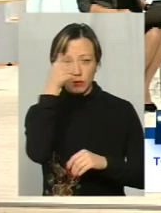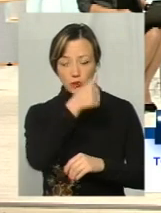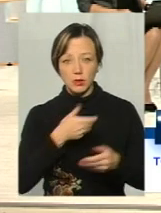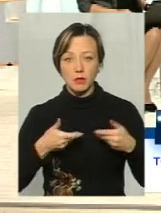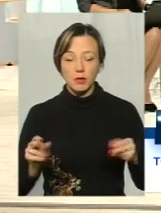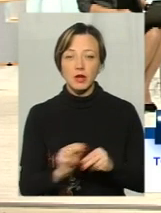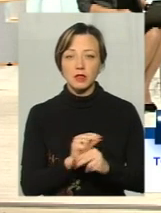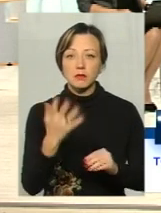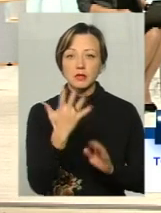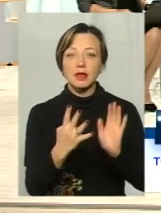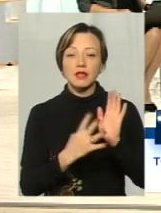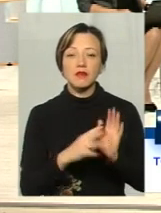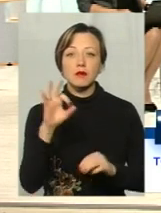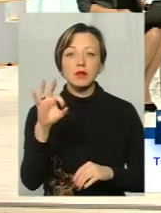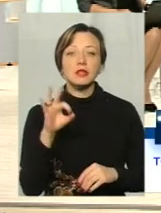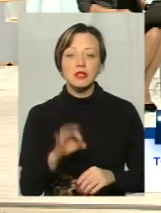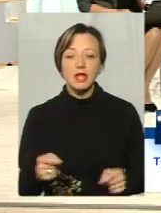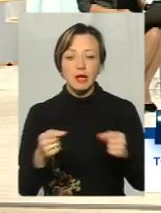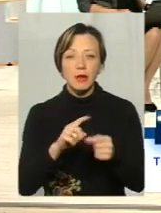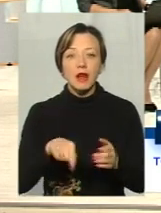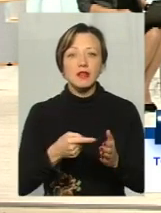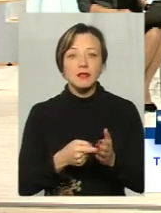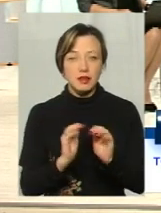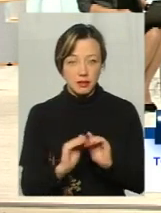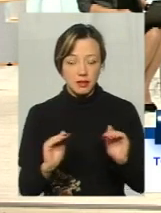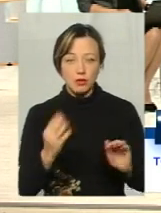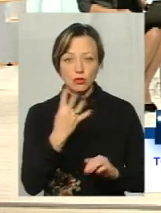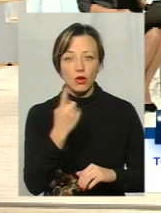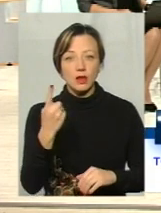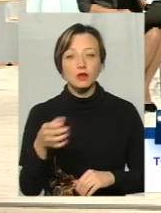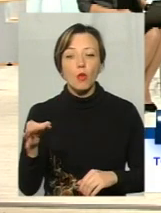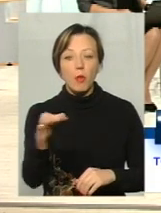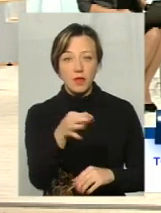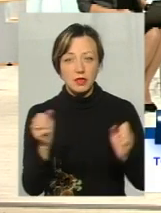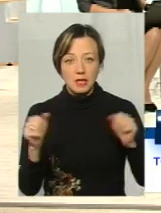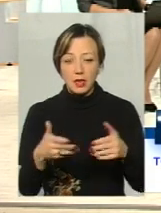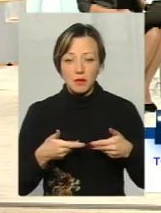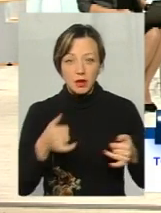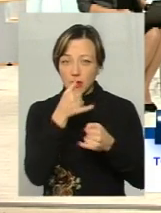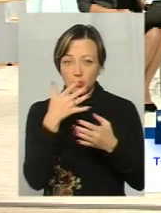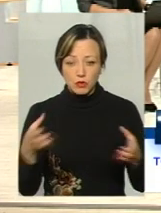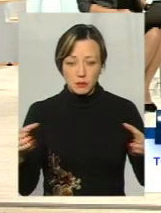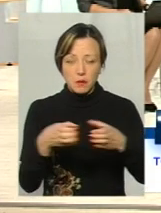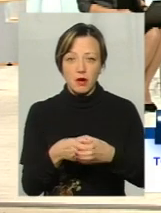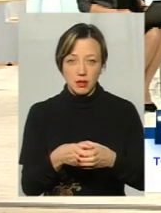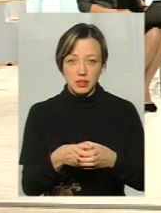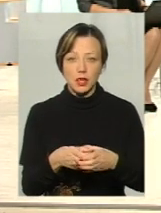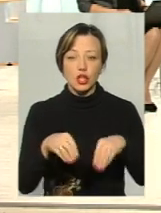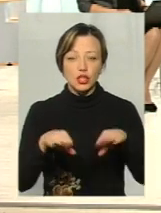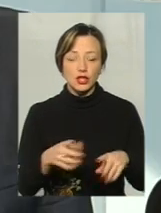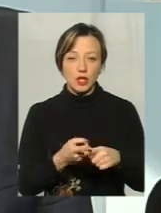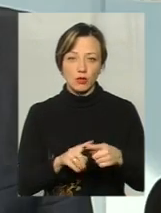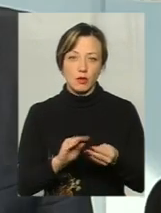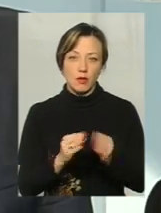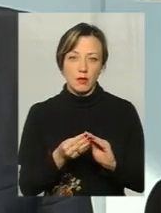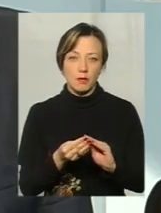пролечили 59% именно городских детей, 41% с области. И мы вот не можем собраться и решить эту